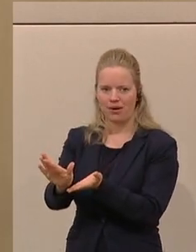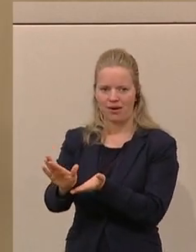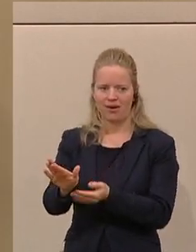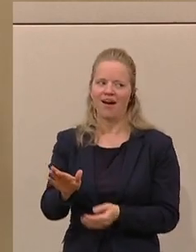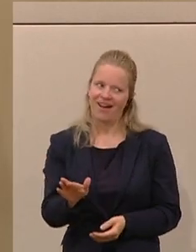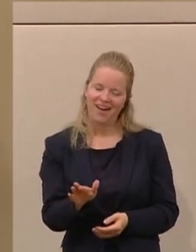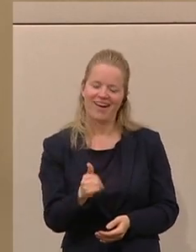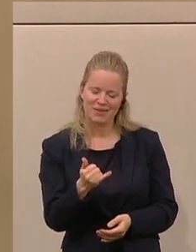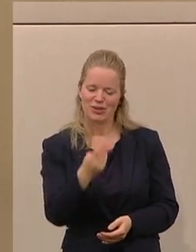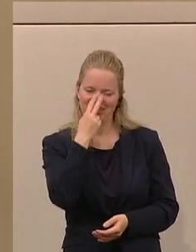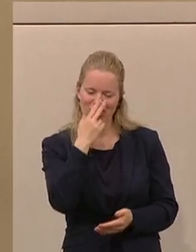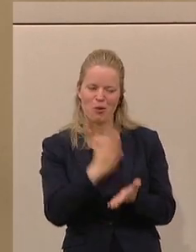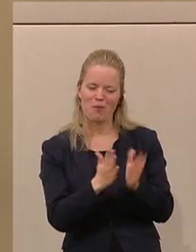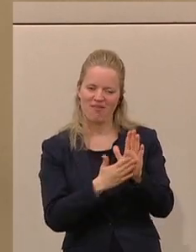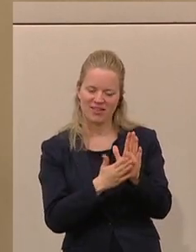richtigen Weg. Und